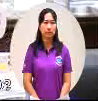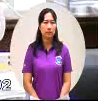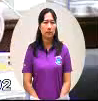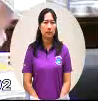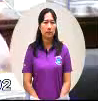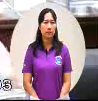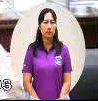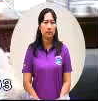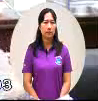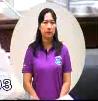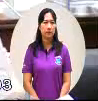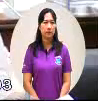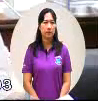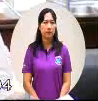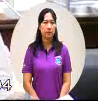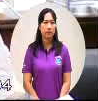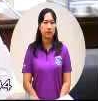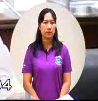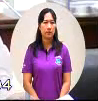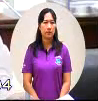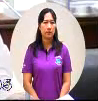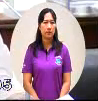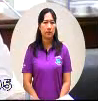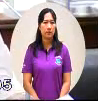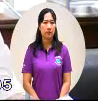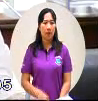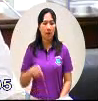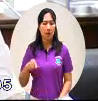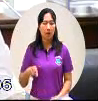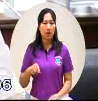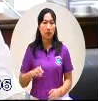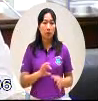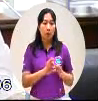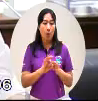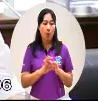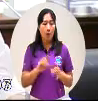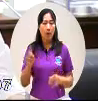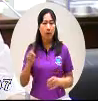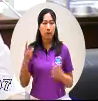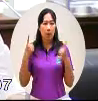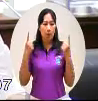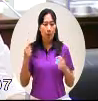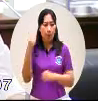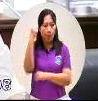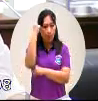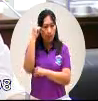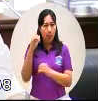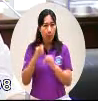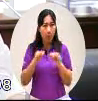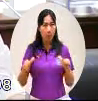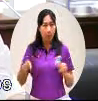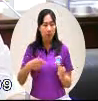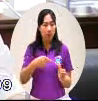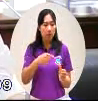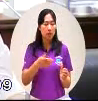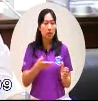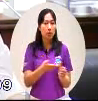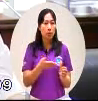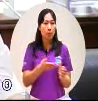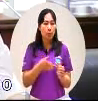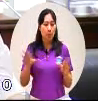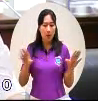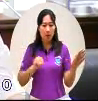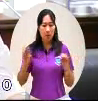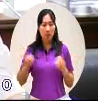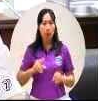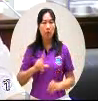好，下一个哈，因为这个是牵涉到我们原住民哈这个教育资源教师的，因